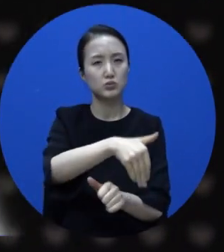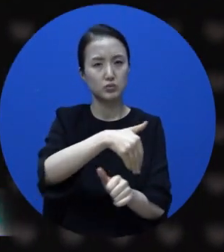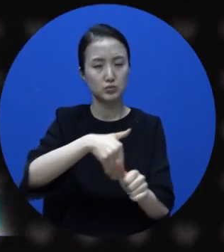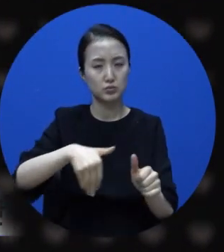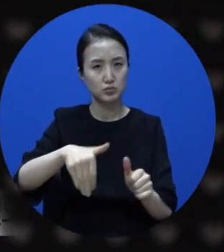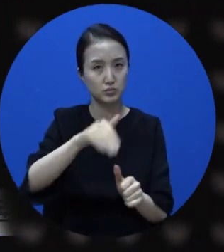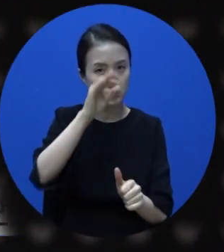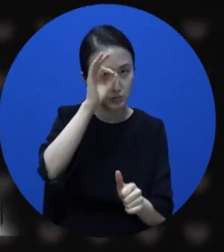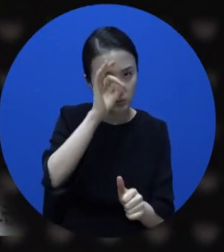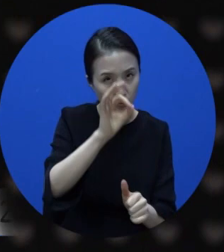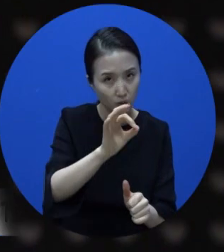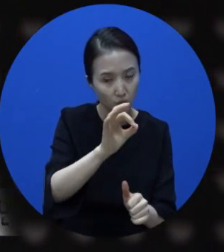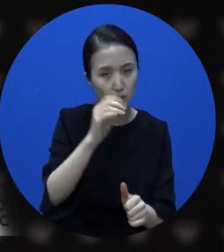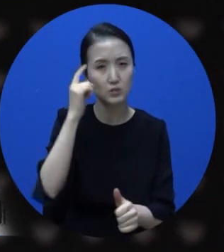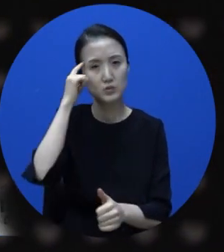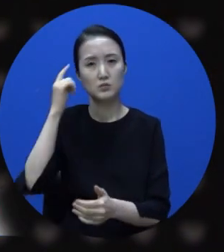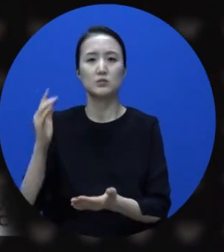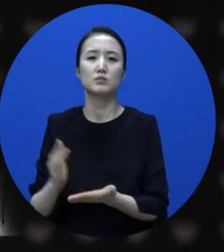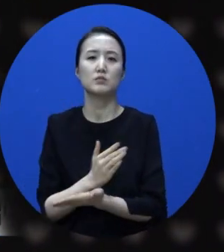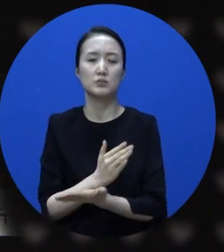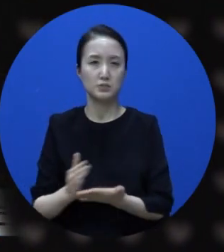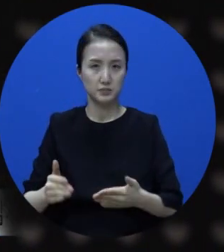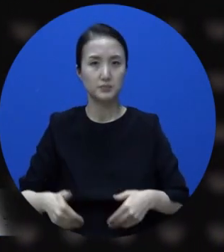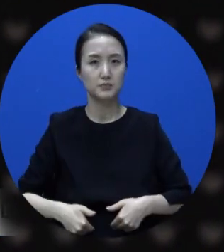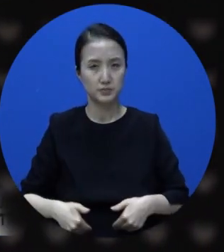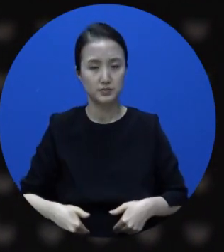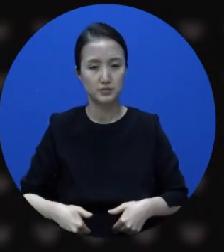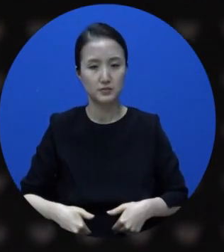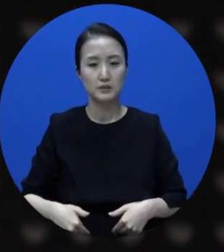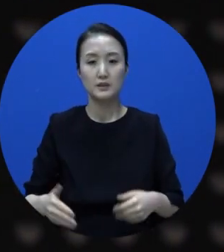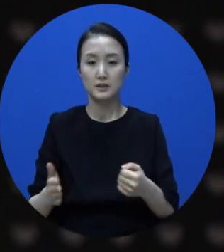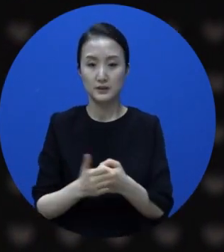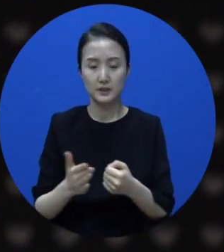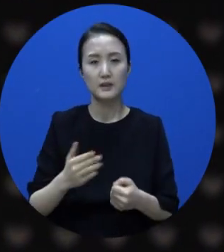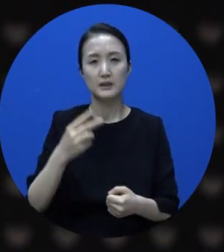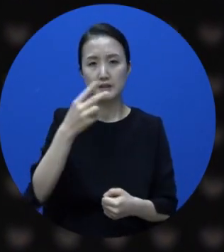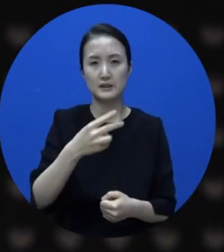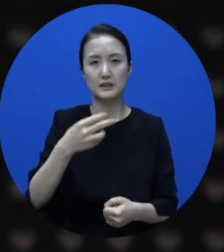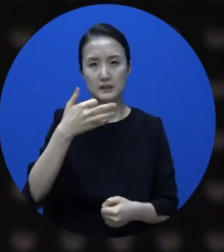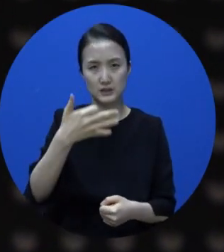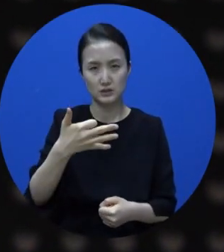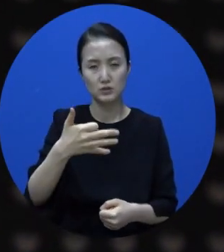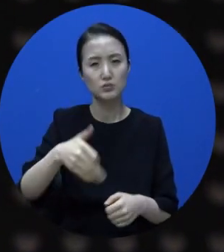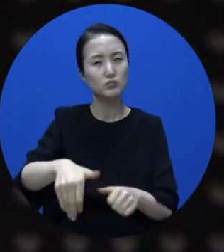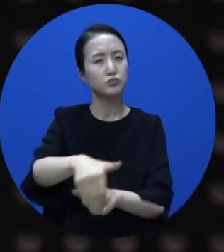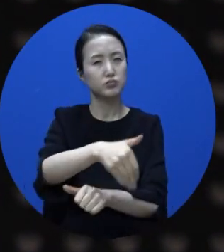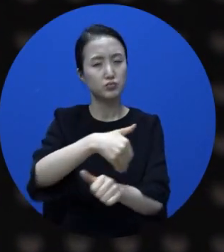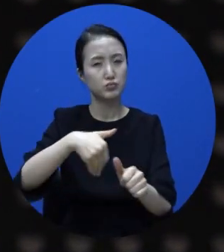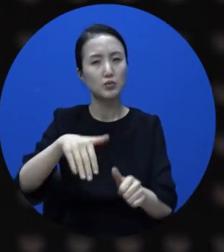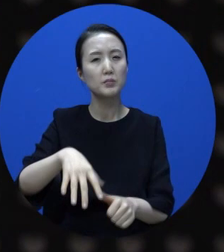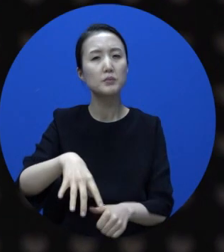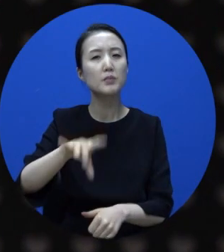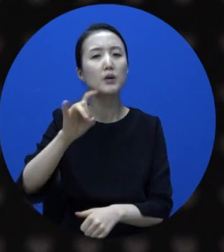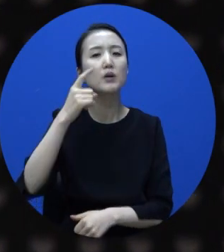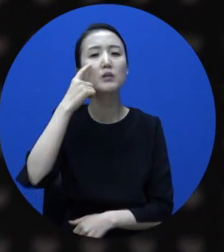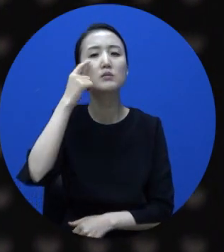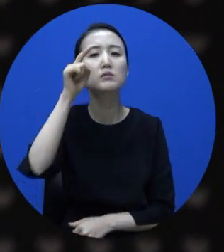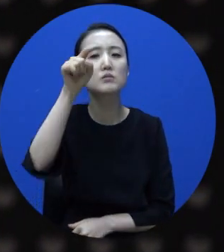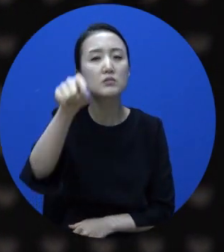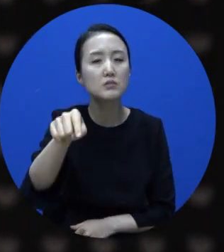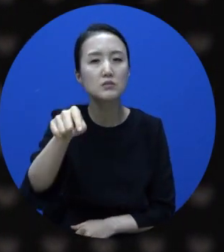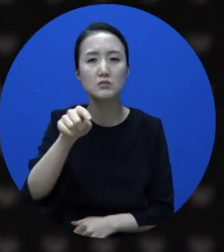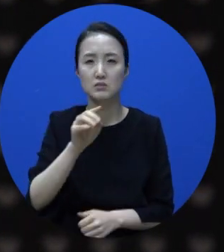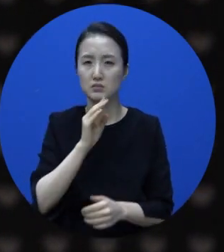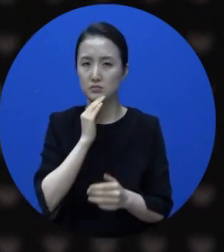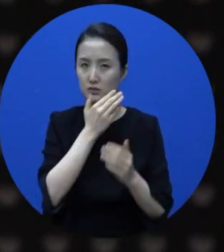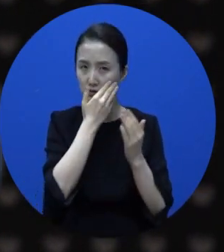따라와야 되겠다 하는 의미에서 2019년 경제를 먼저 들여다 본 것은 매우 중에 하겠다 라는